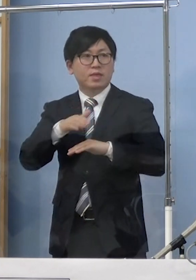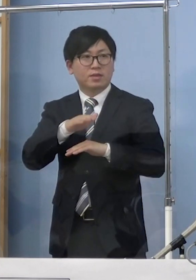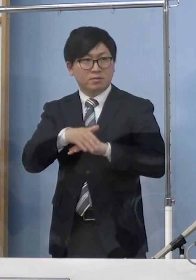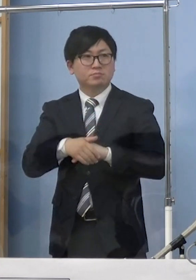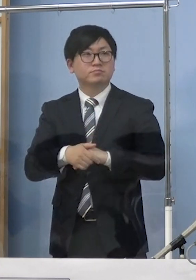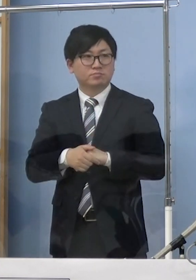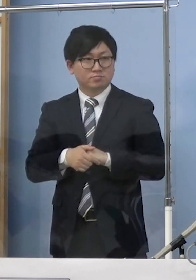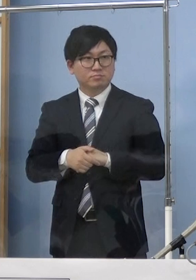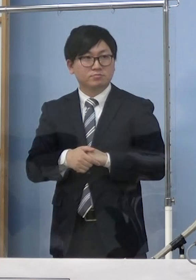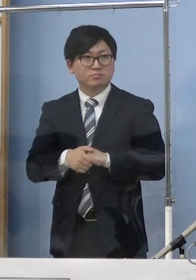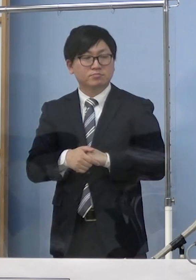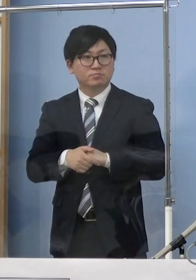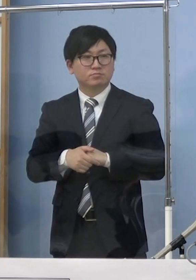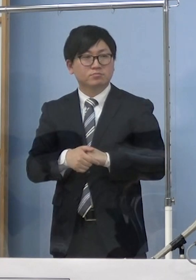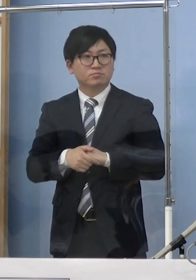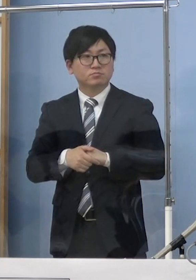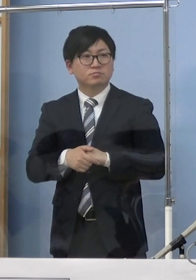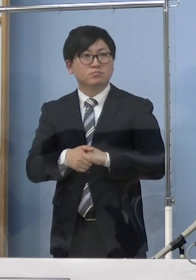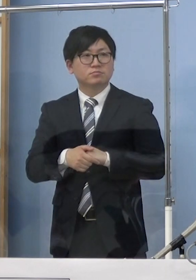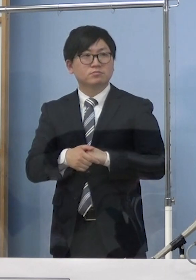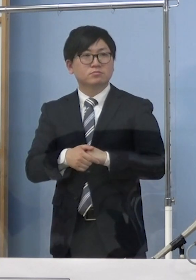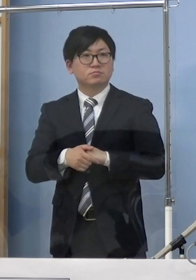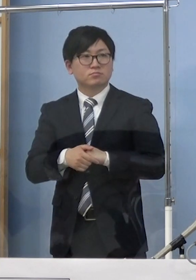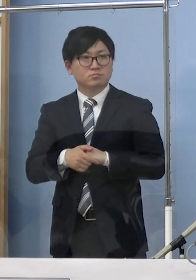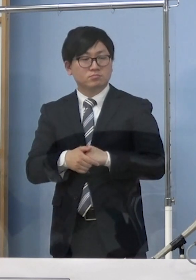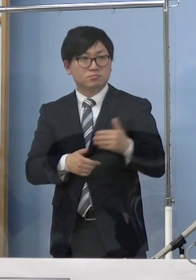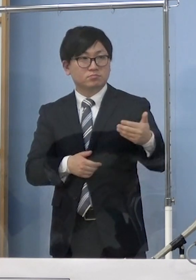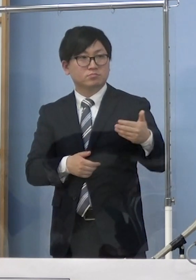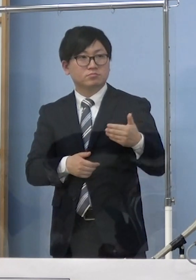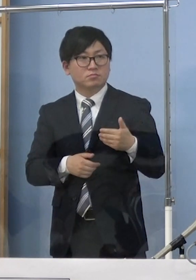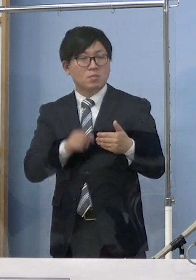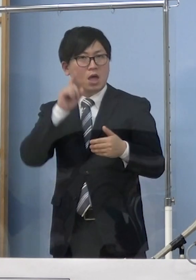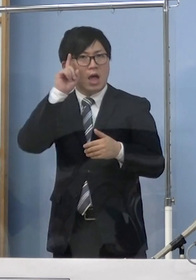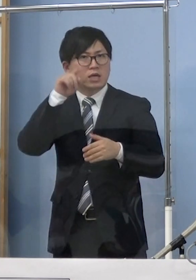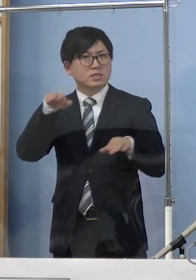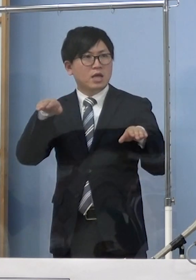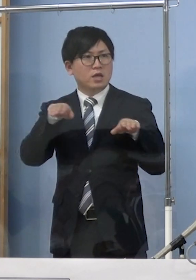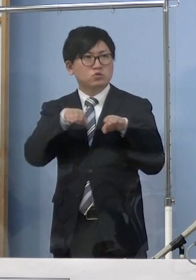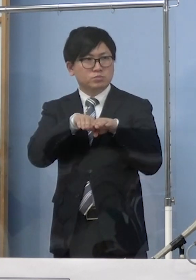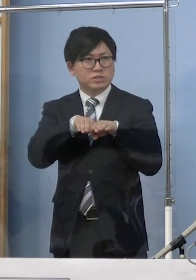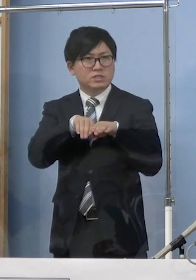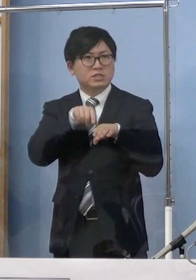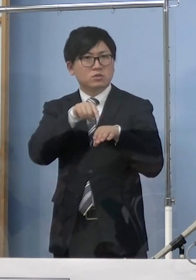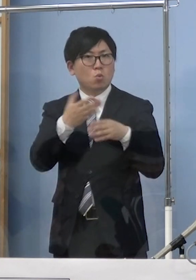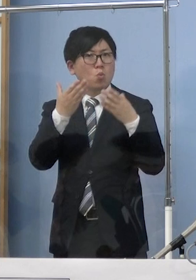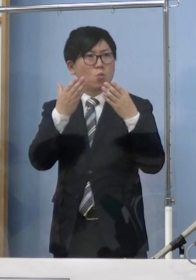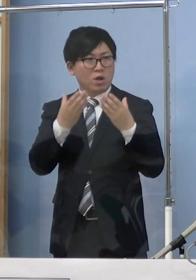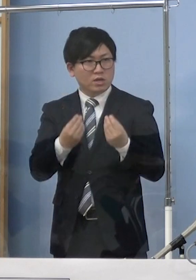よろしいですか。 そうすると、もう、明日臨時休校だけで終わるのか、